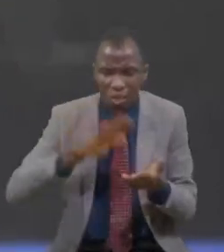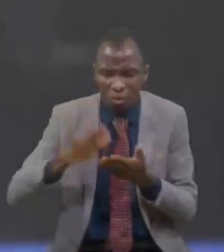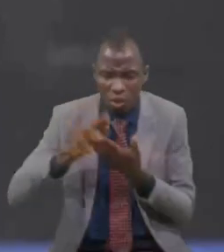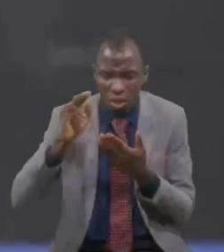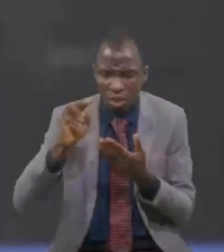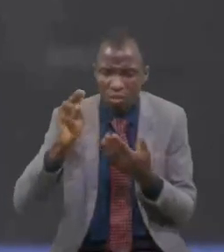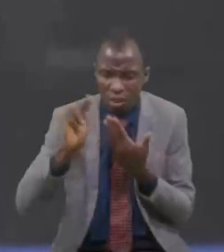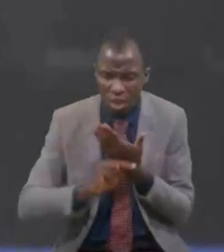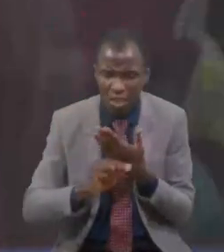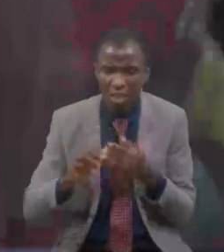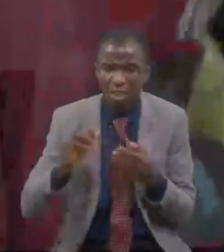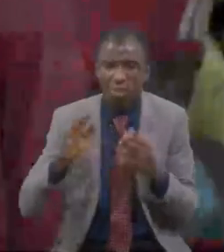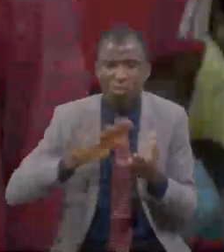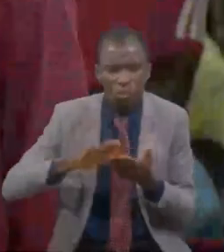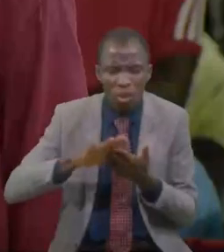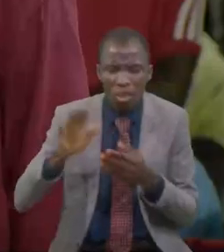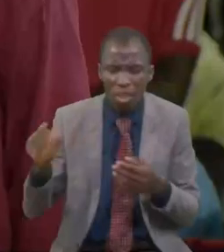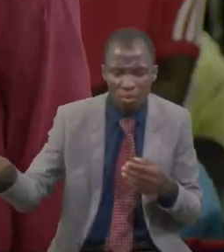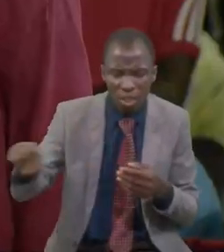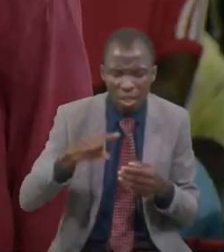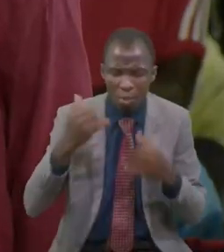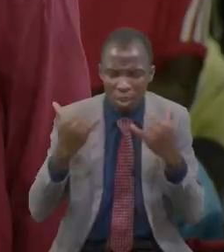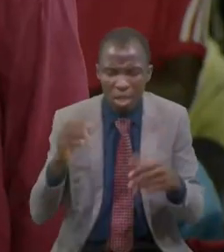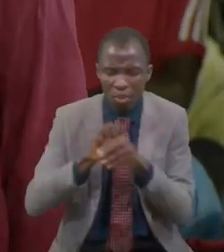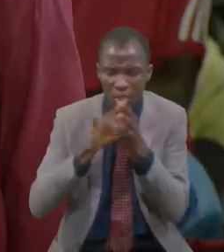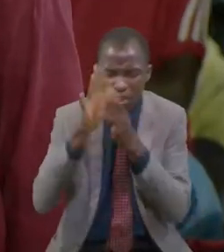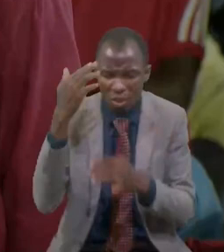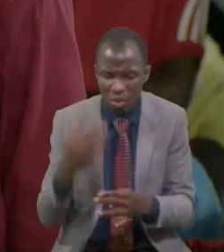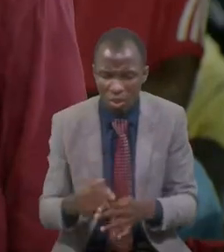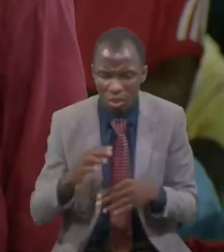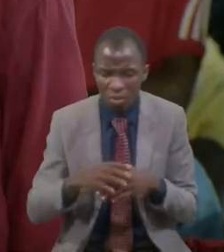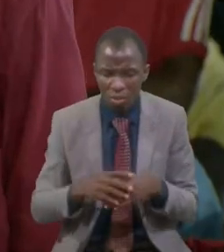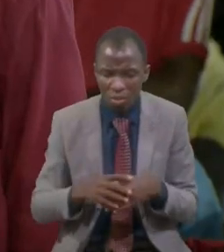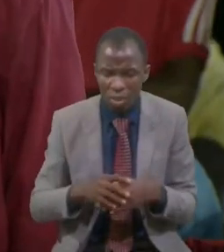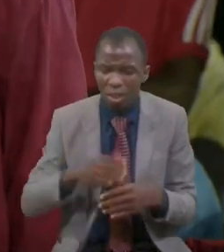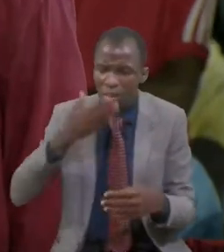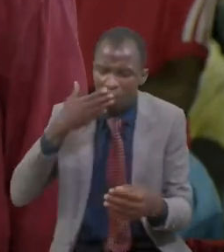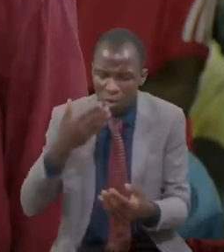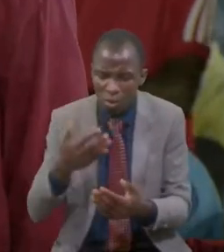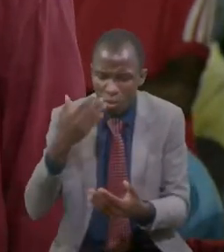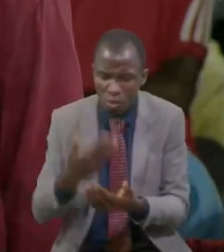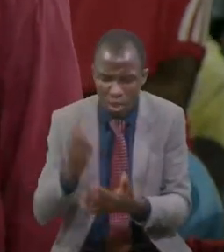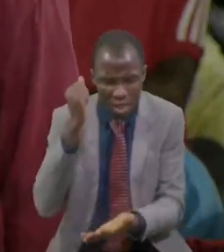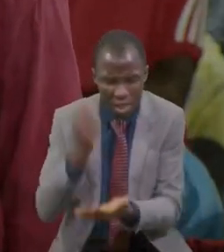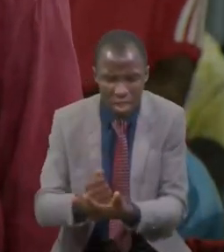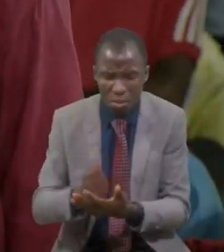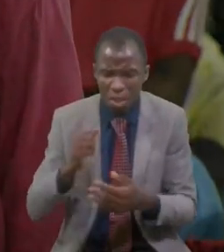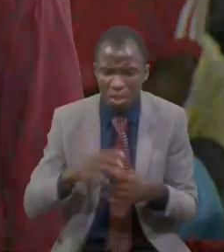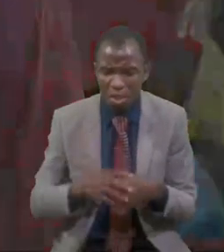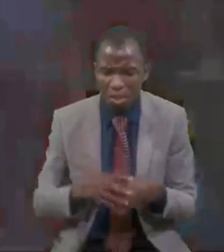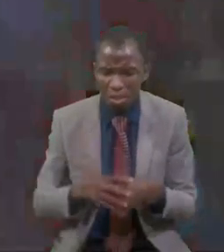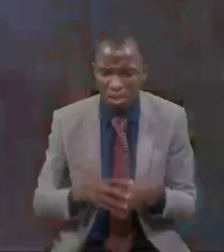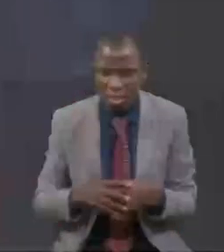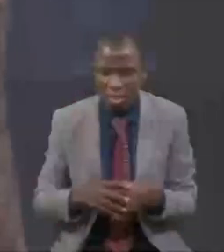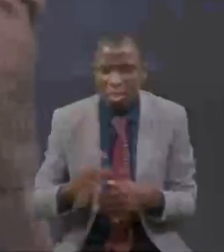indiqué d'avoir besoin de ton pardon que tu leur pardonnes maintenant au nom de Jésus un bon amen seigneur